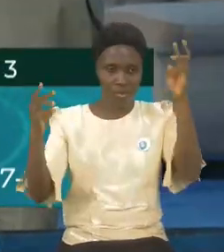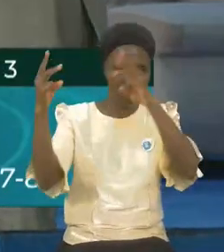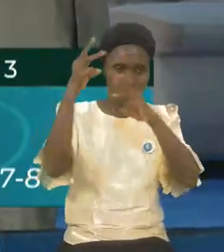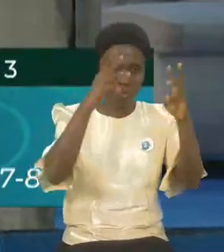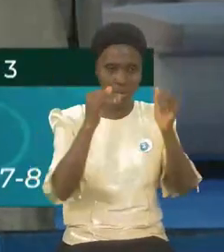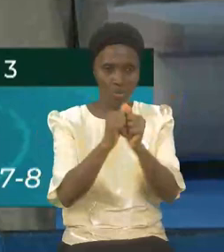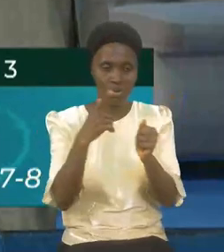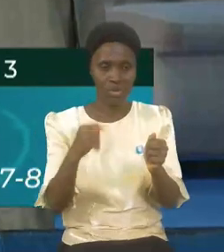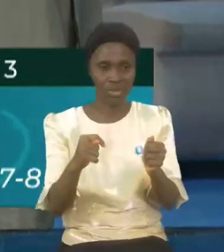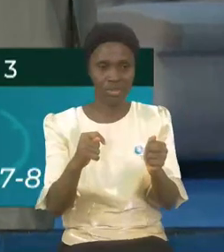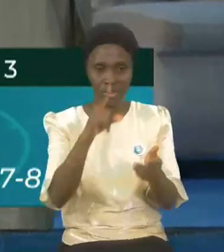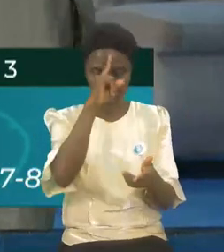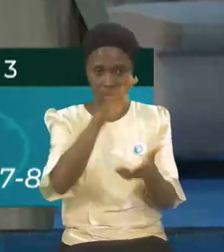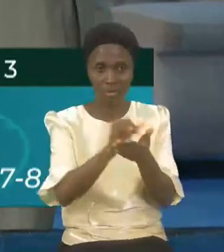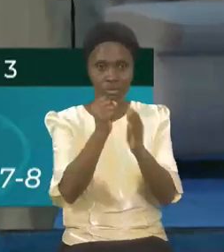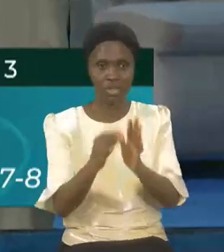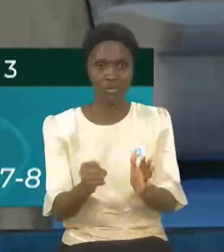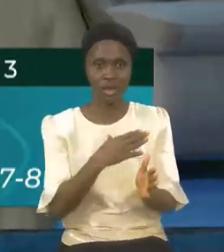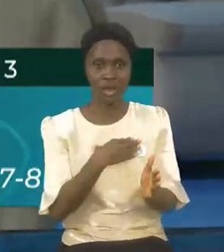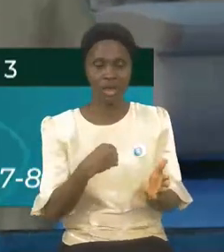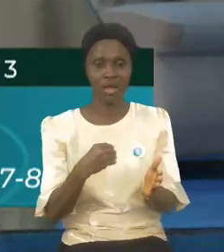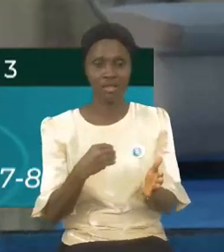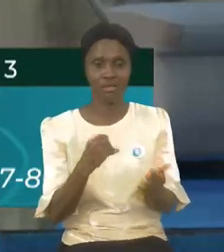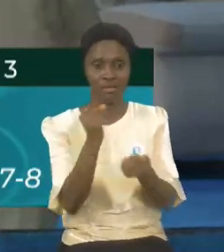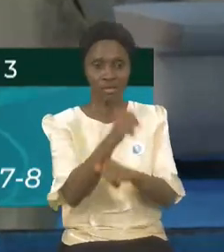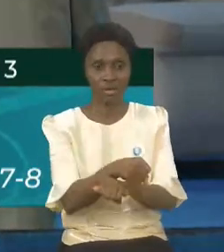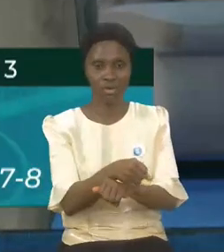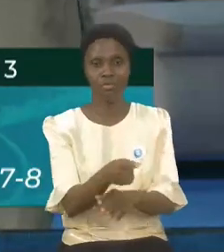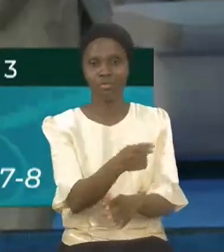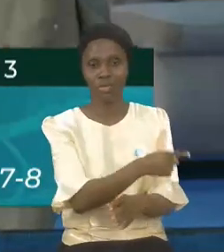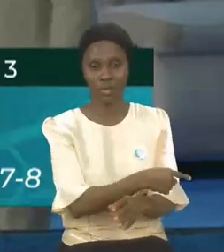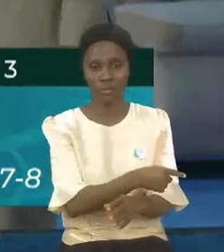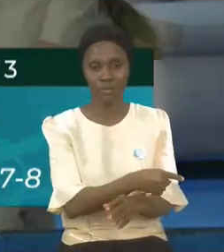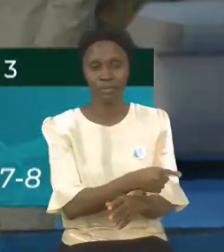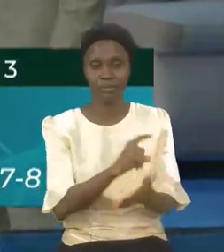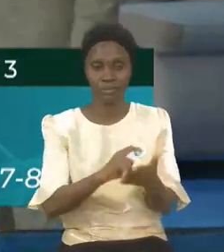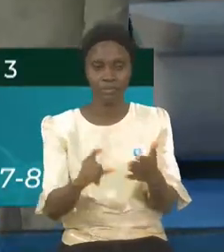saints et l'emporter sur eux. Verset